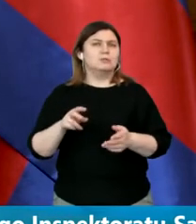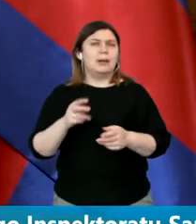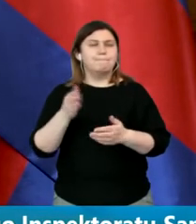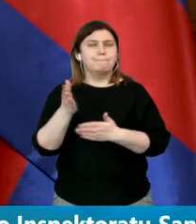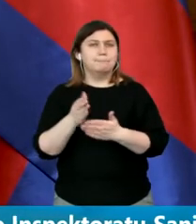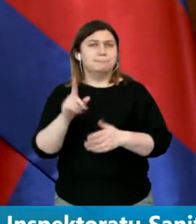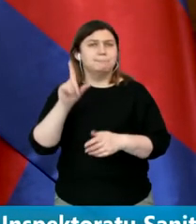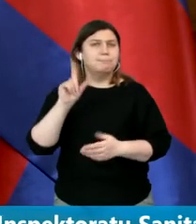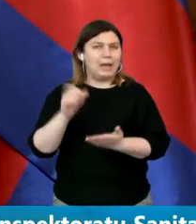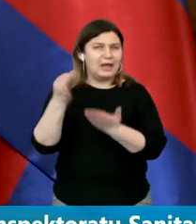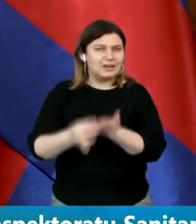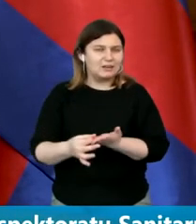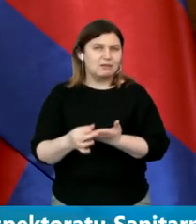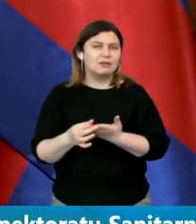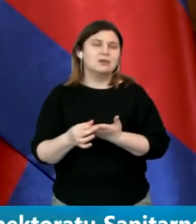parkingi,